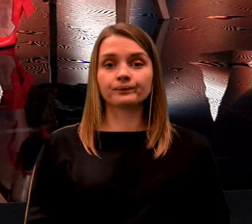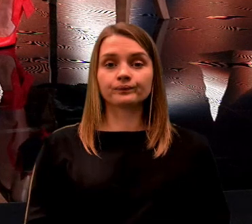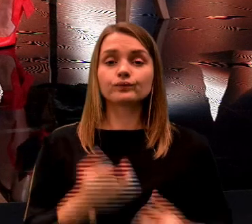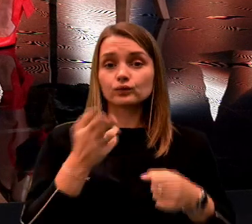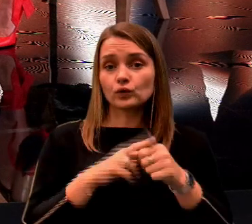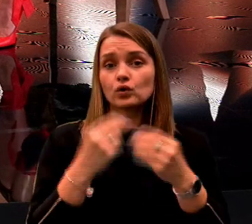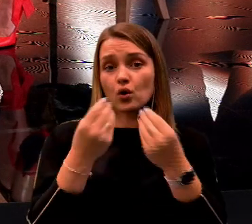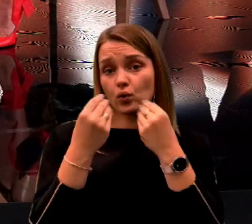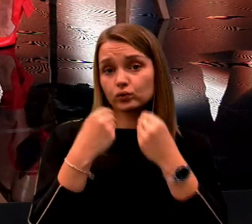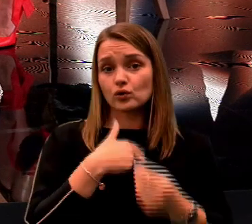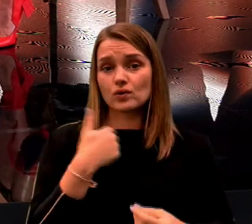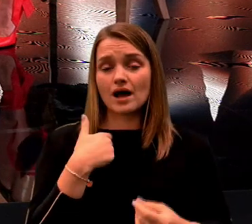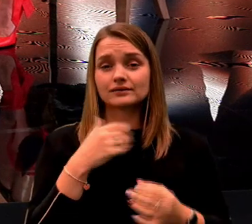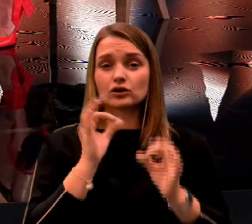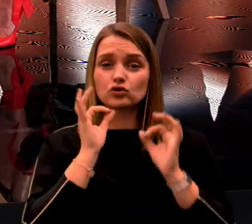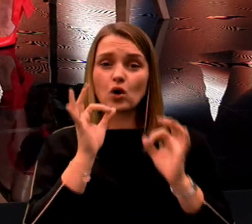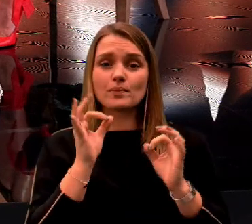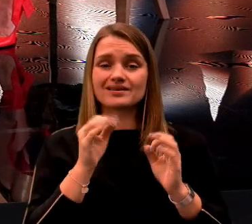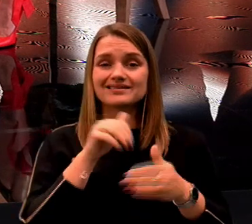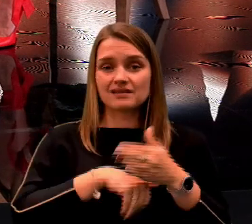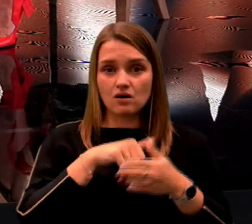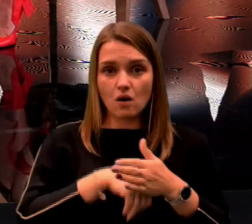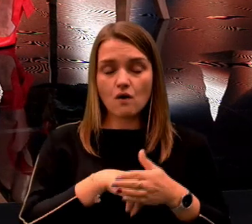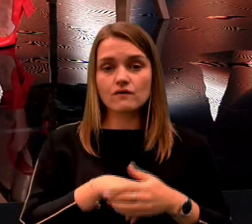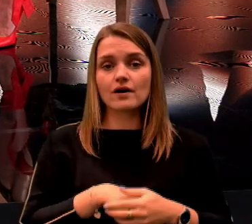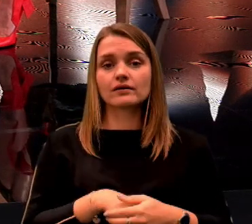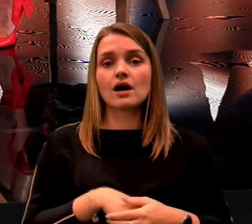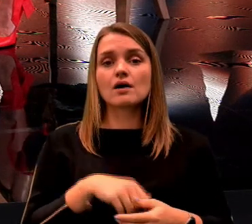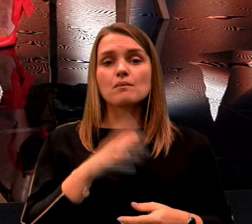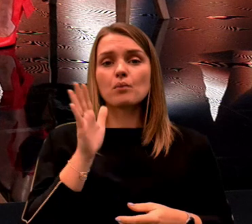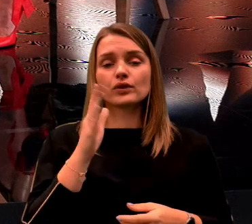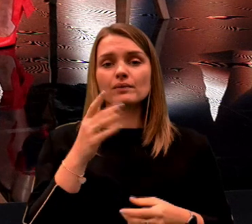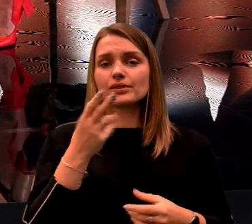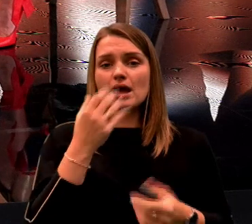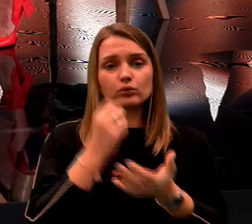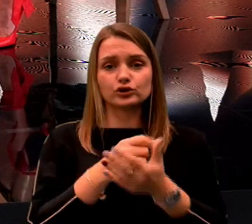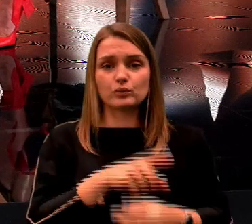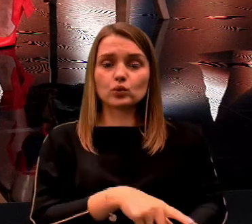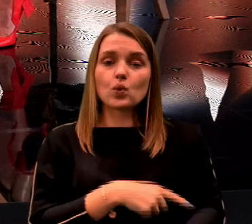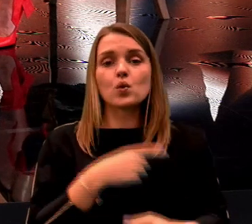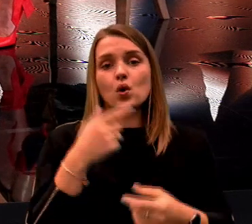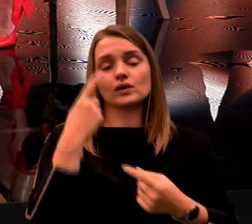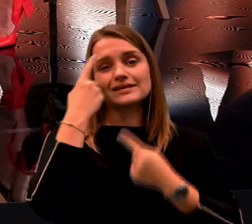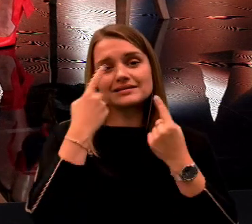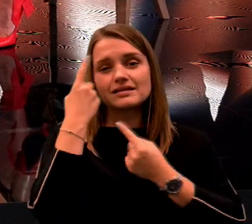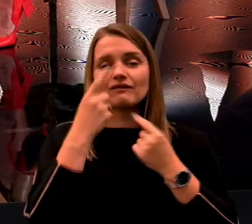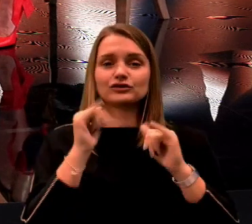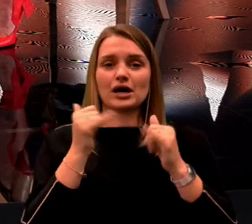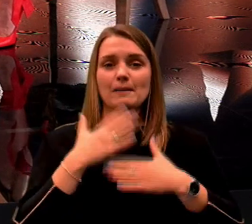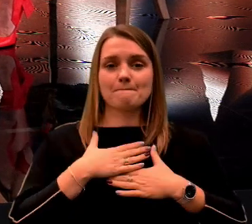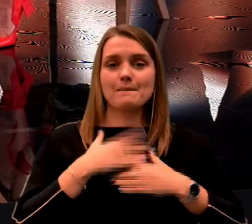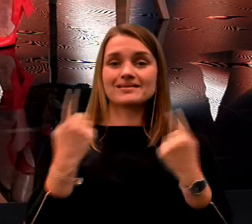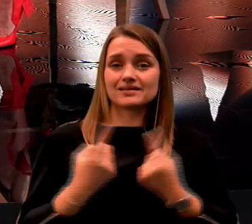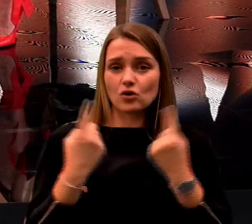uczą nas pewnych nawyków. To sprawia, że nie musimy się długo zastanawiać, w jakiej jesteśmy sytuacji, tylko po